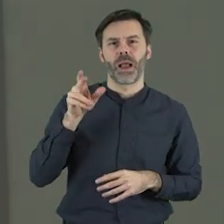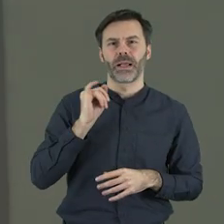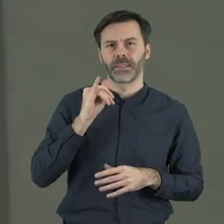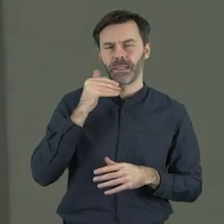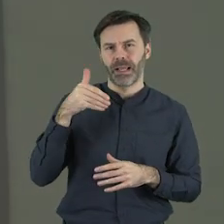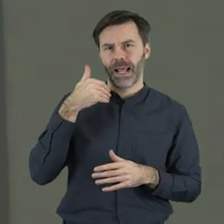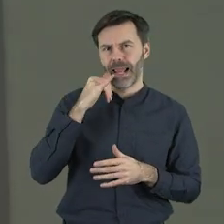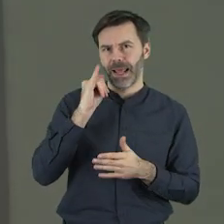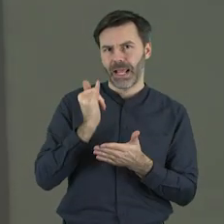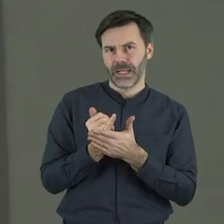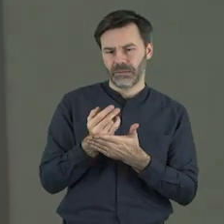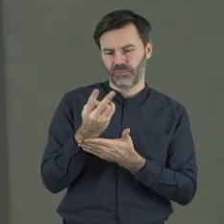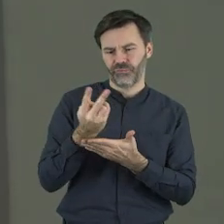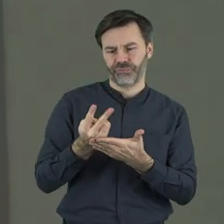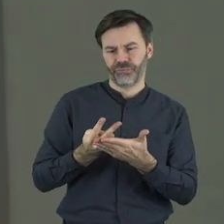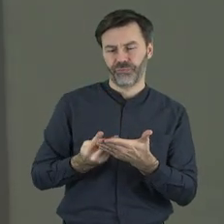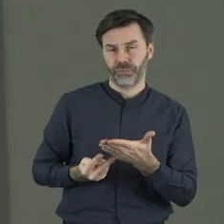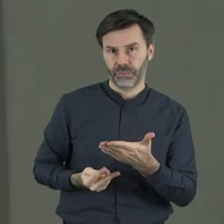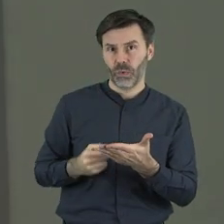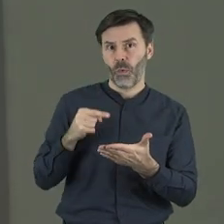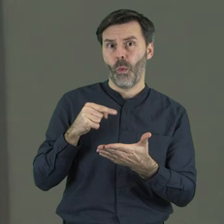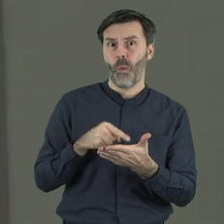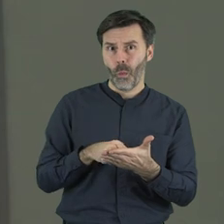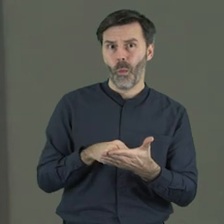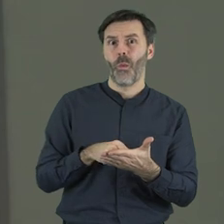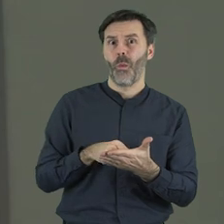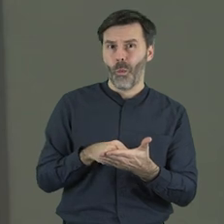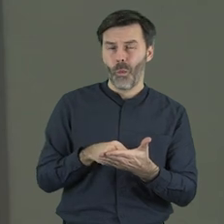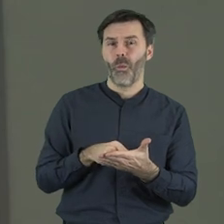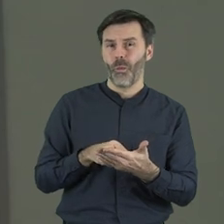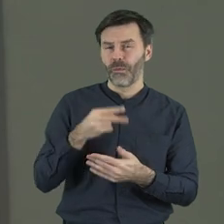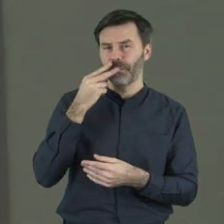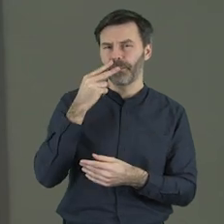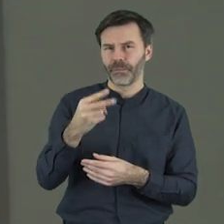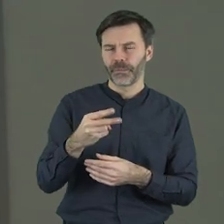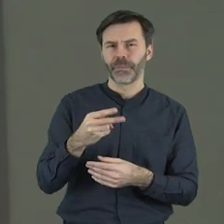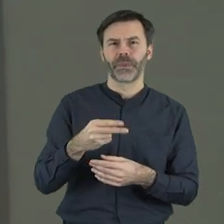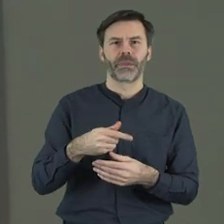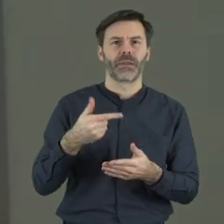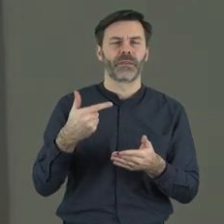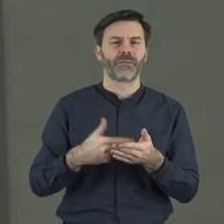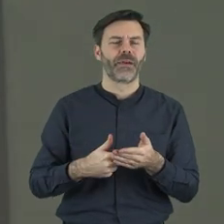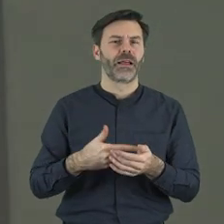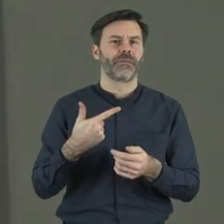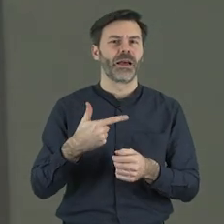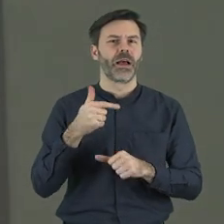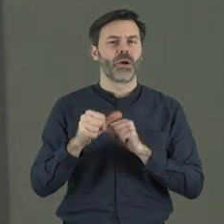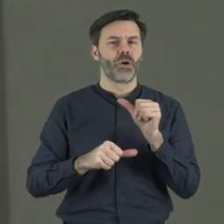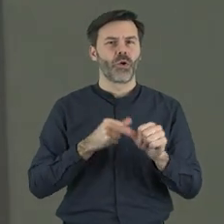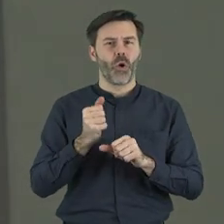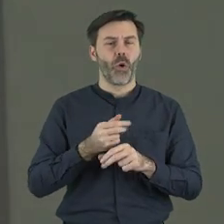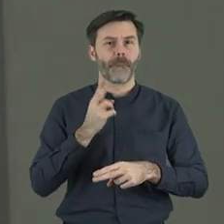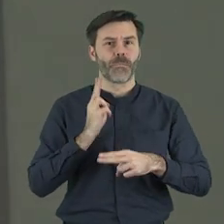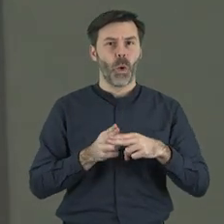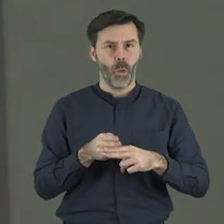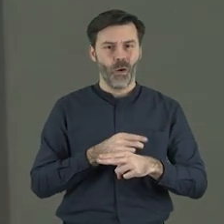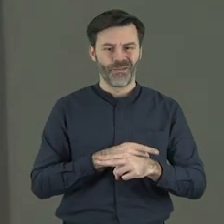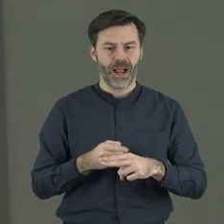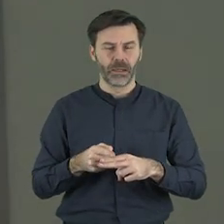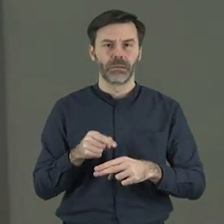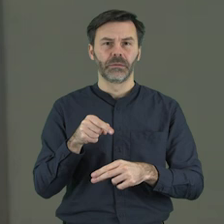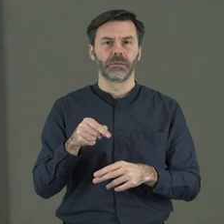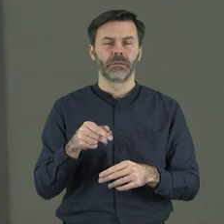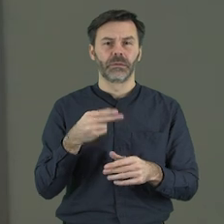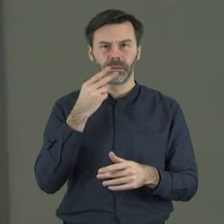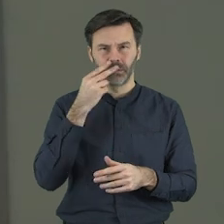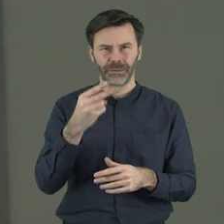pierwszej połowie 2022 roku na terenie naszego województwa, jak grzyby po deszczu, wyrosły